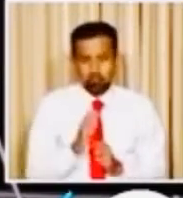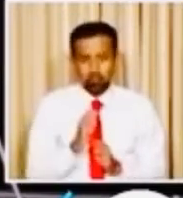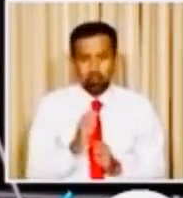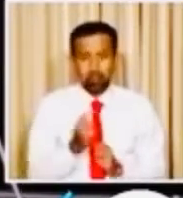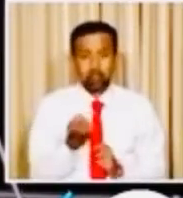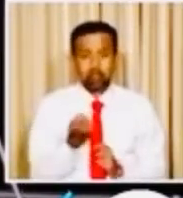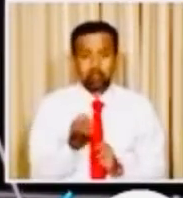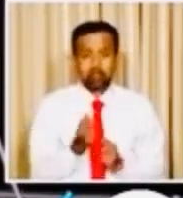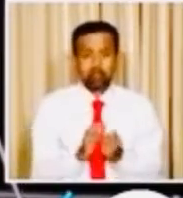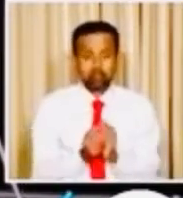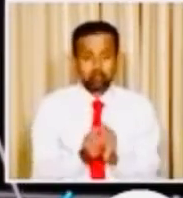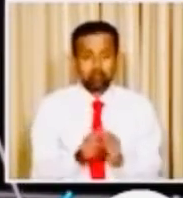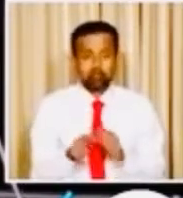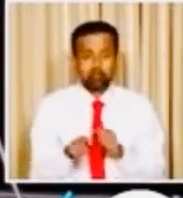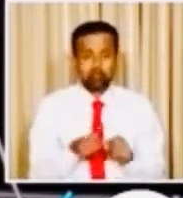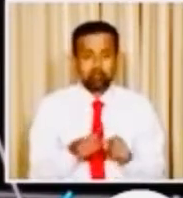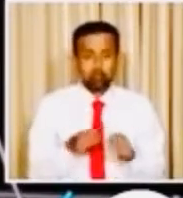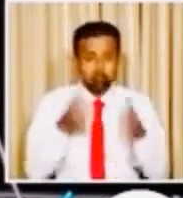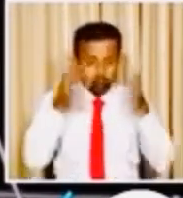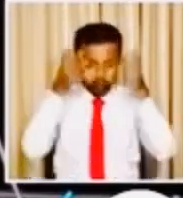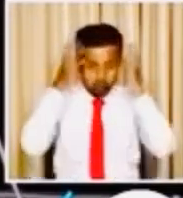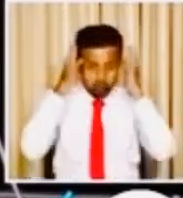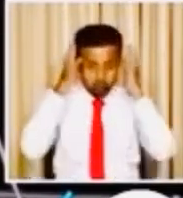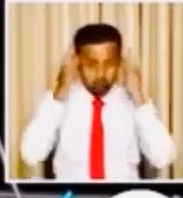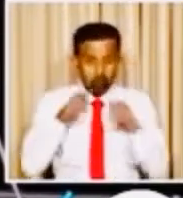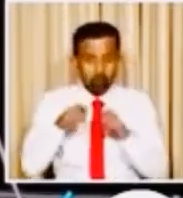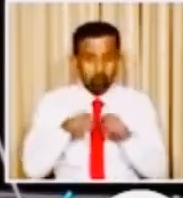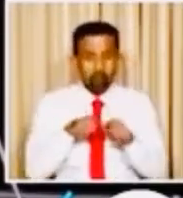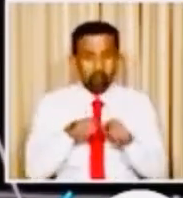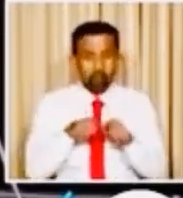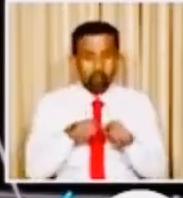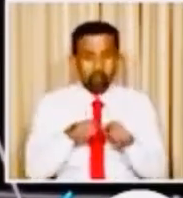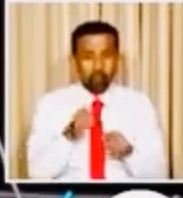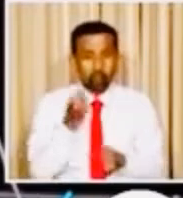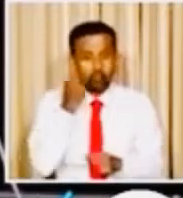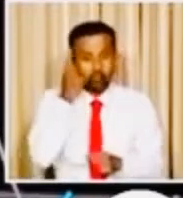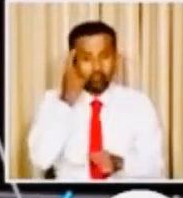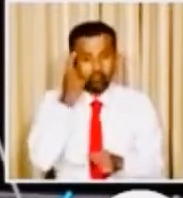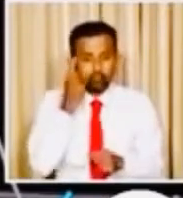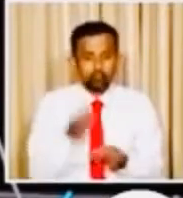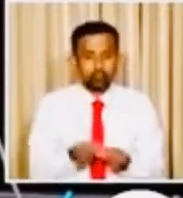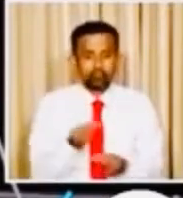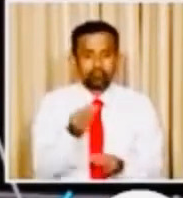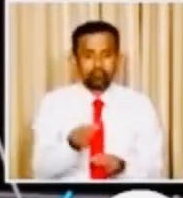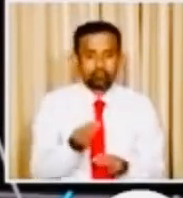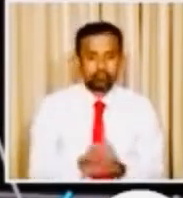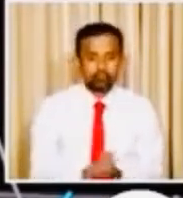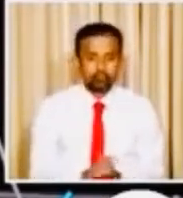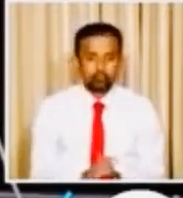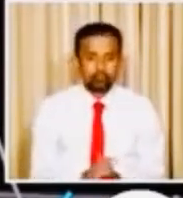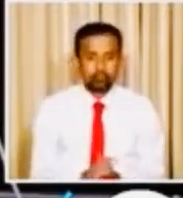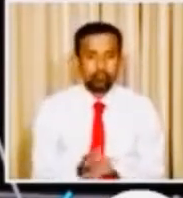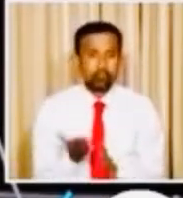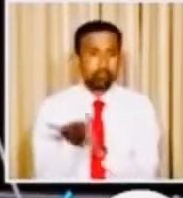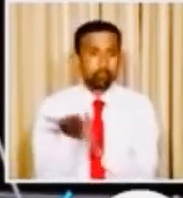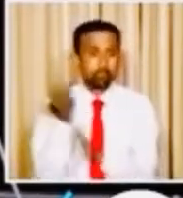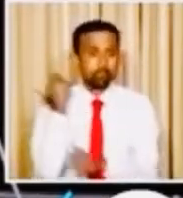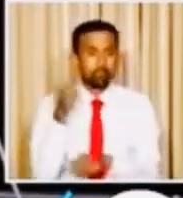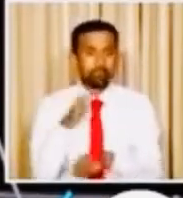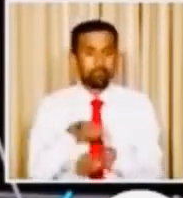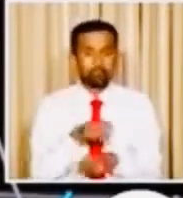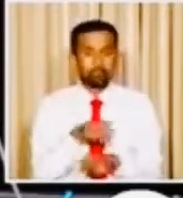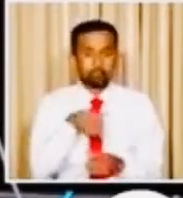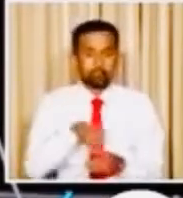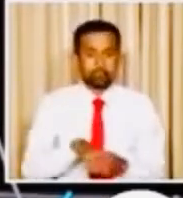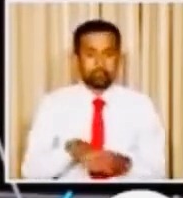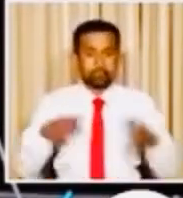මුදල් සංශෝධන වගේම මේ හිස්වැසුම් පිළිබඳව ඒ යෝජනාවත් ඉදිරිපත් කරේ. විශේෂයෙන්ම පහුගිය කාල සීමාව තුළ